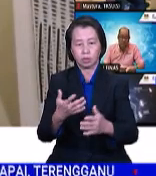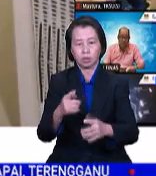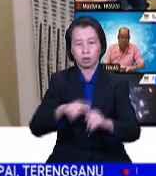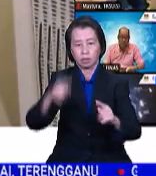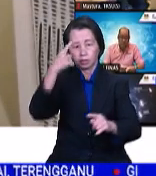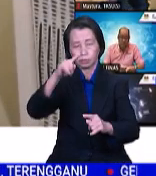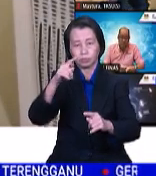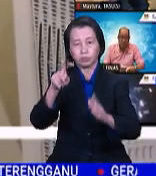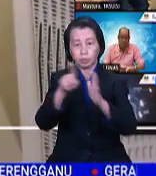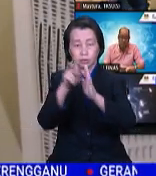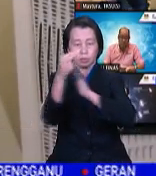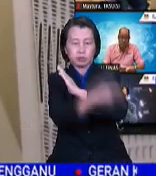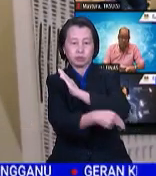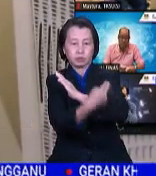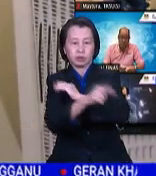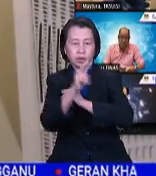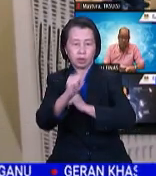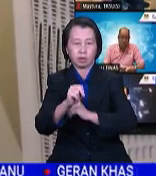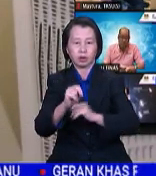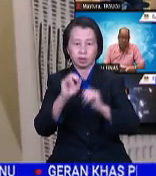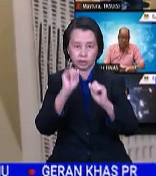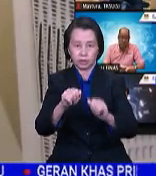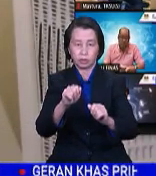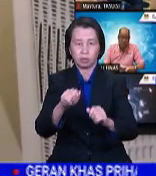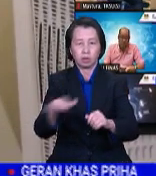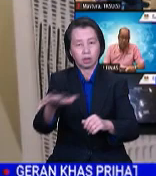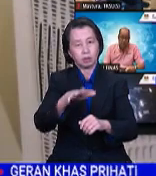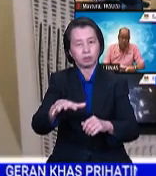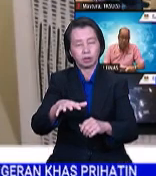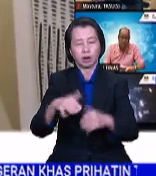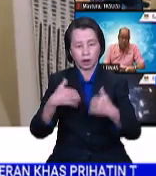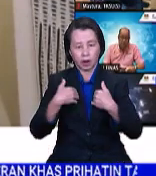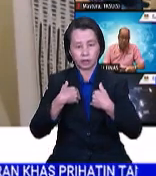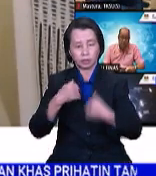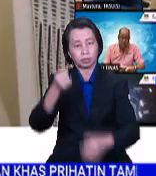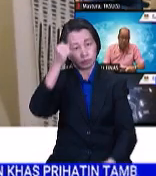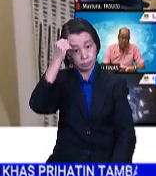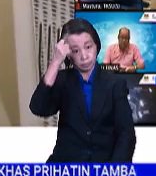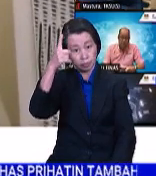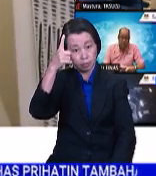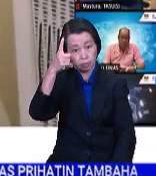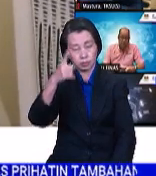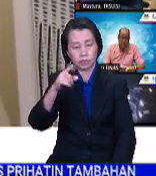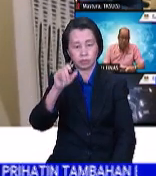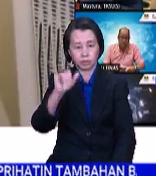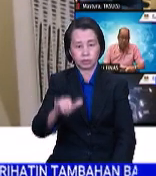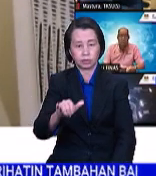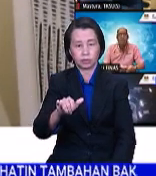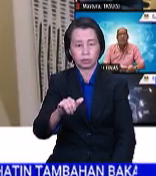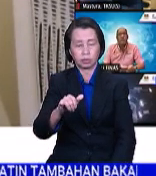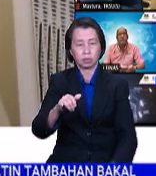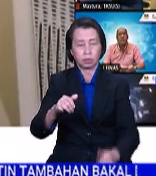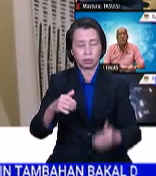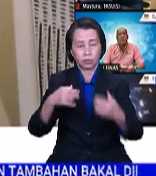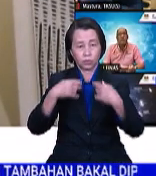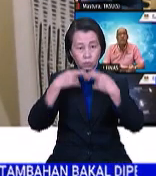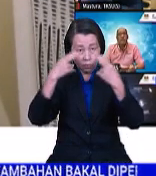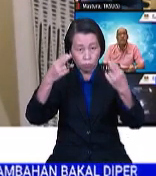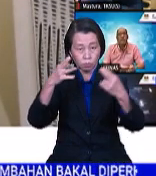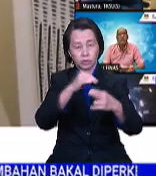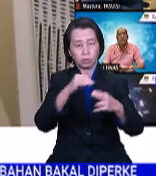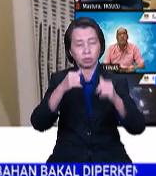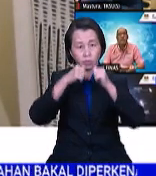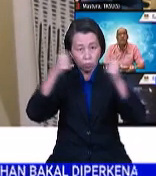untuk kenegaraan itu, biarlah paling kurang ada kefahaman yang umum dan